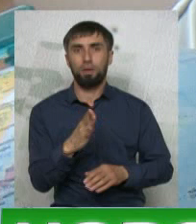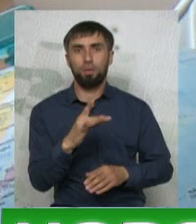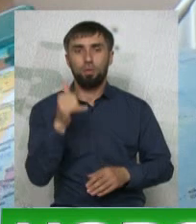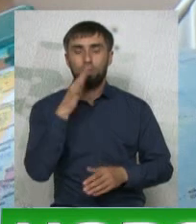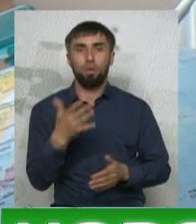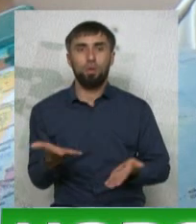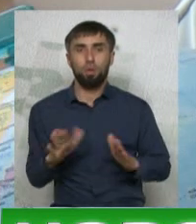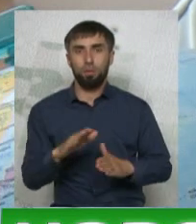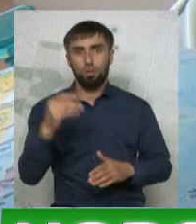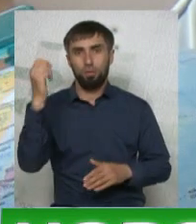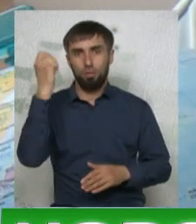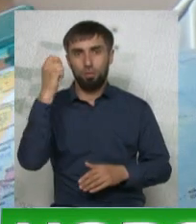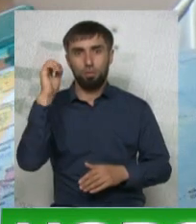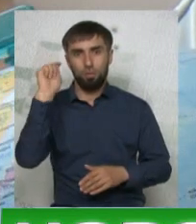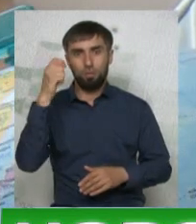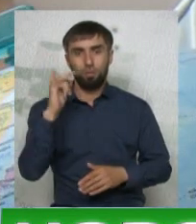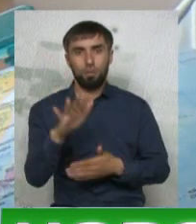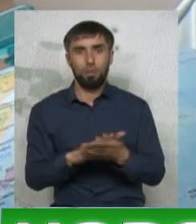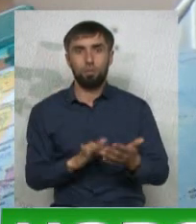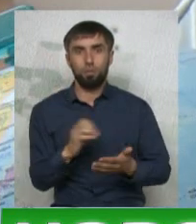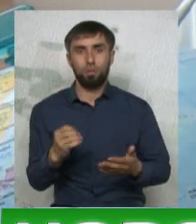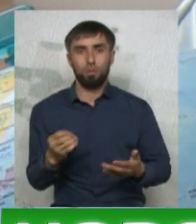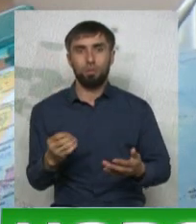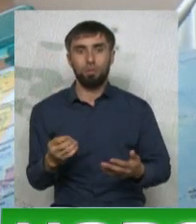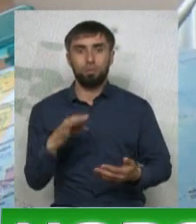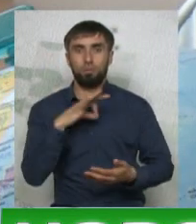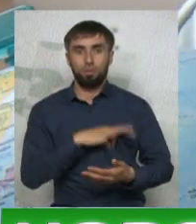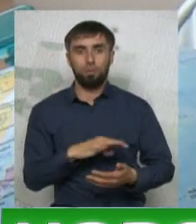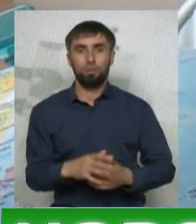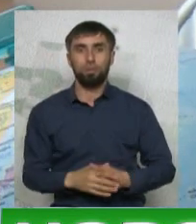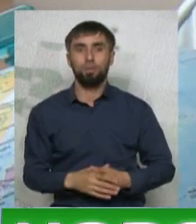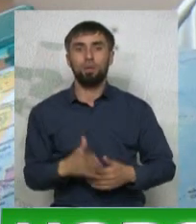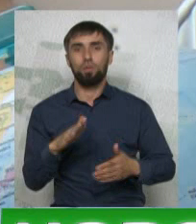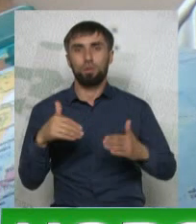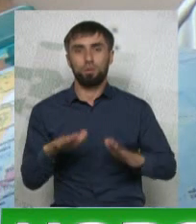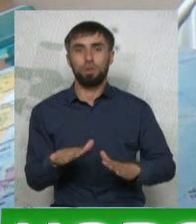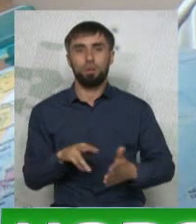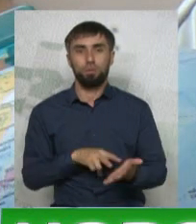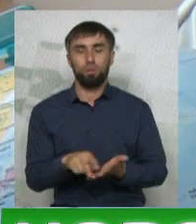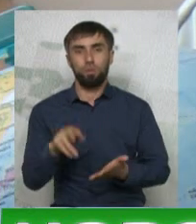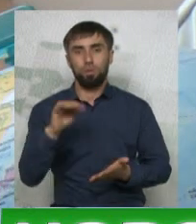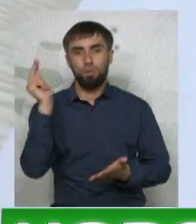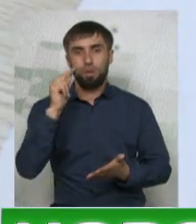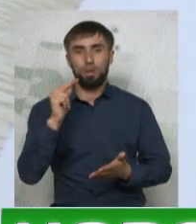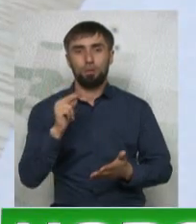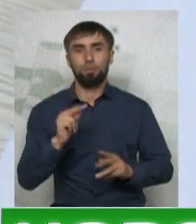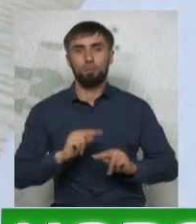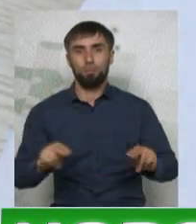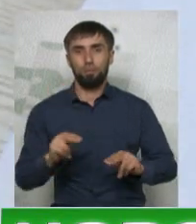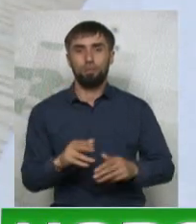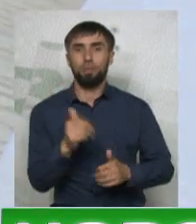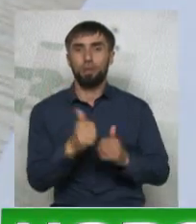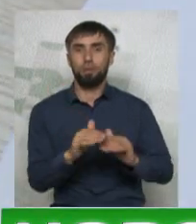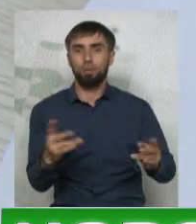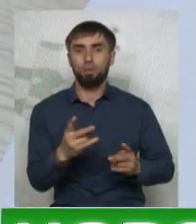которые оставались в памяти, и дальше вот уже пришло решение пойти учиться в педучилище. Каждому